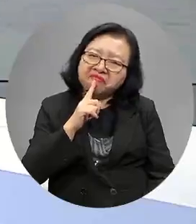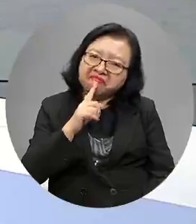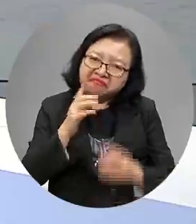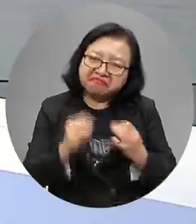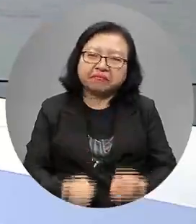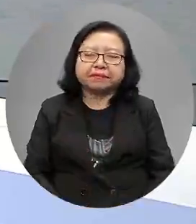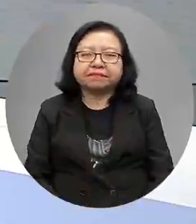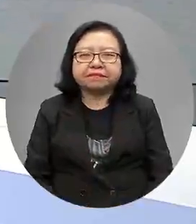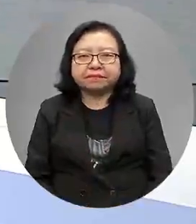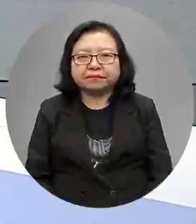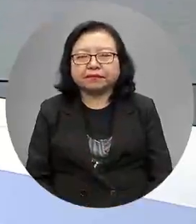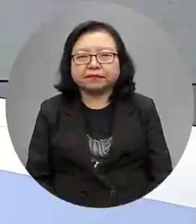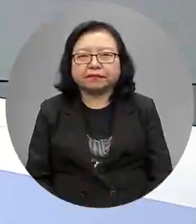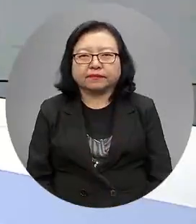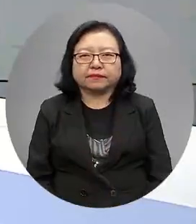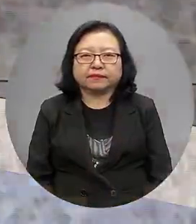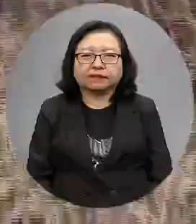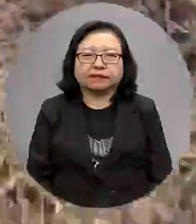보도합니다.